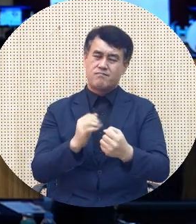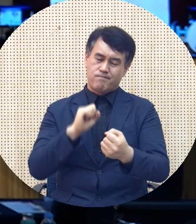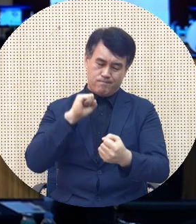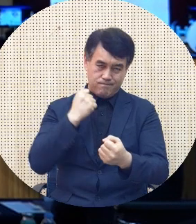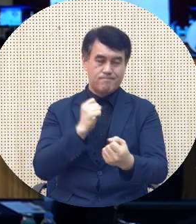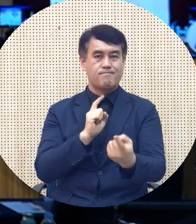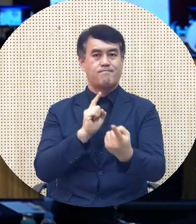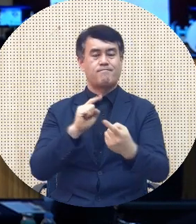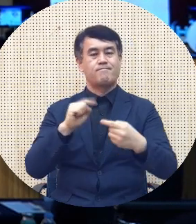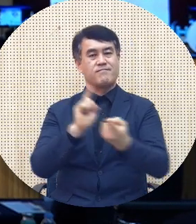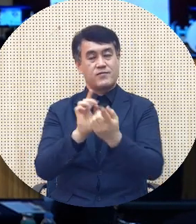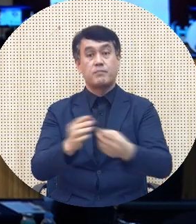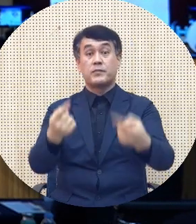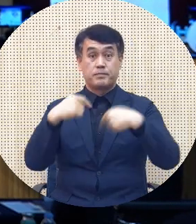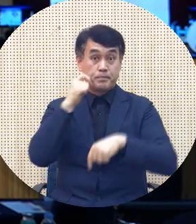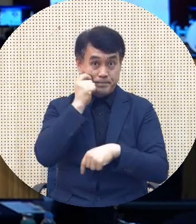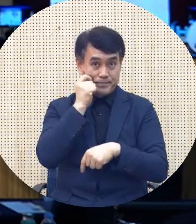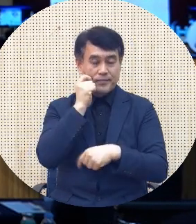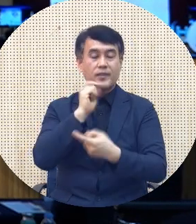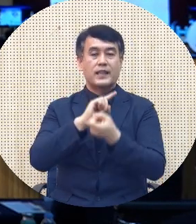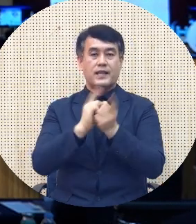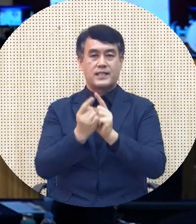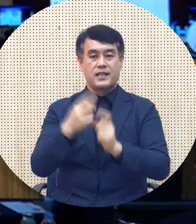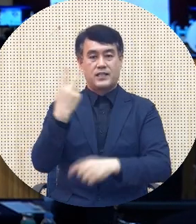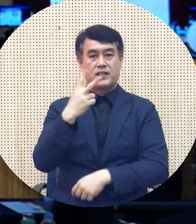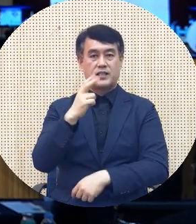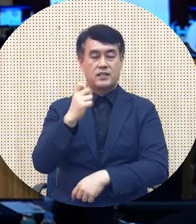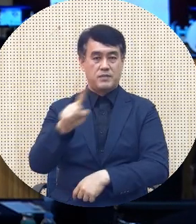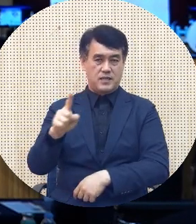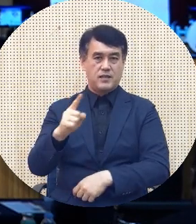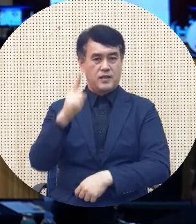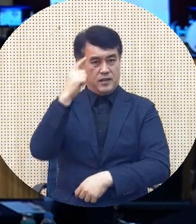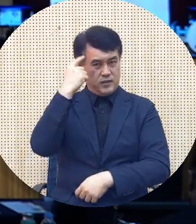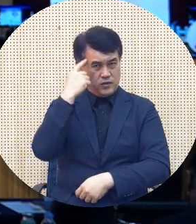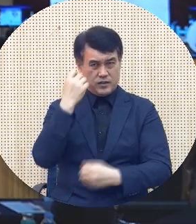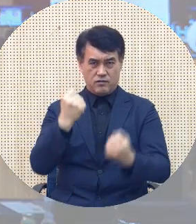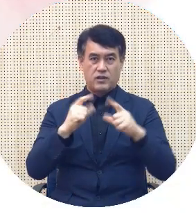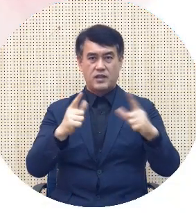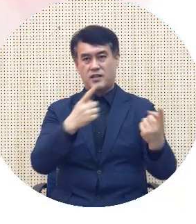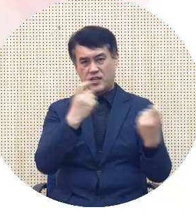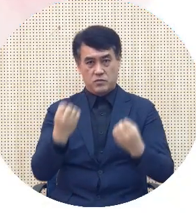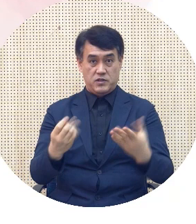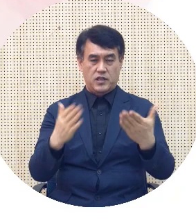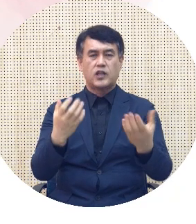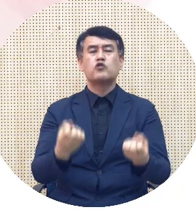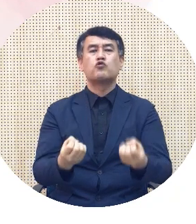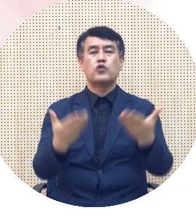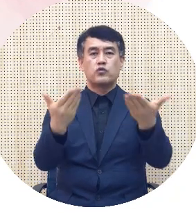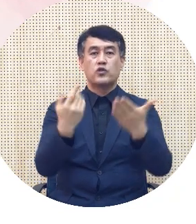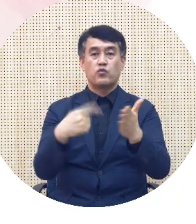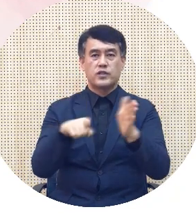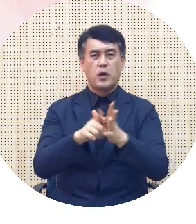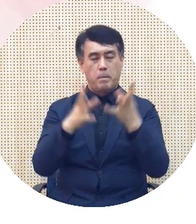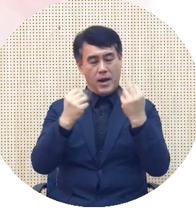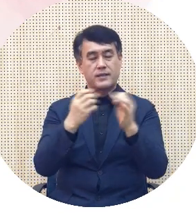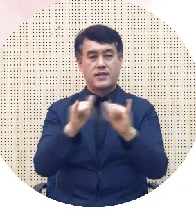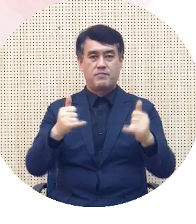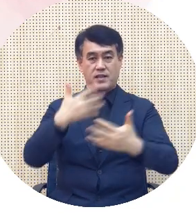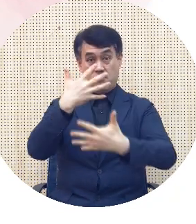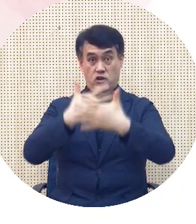직접 참석하지는 못하셨으나 2021년 정신건강의 날 기념식을 축하해주기 위해서 많은